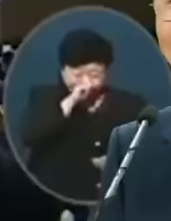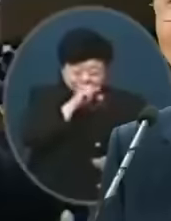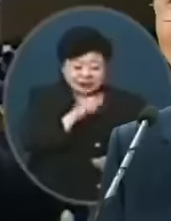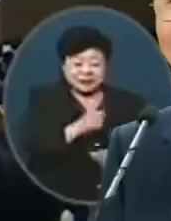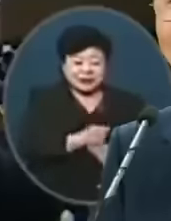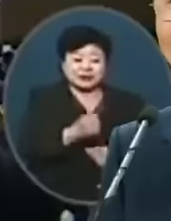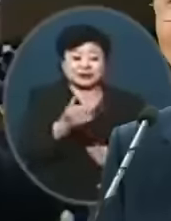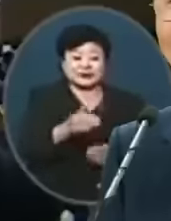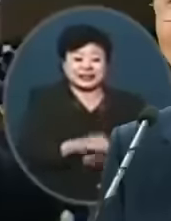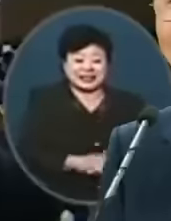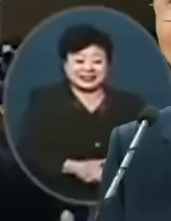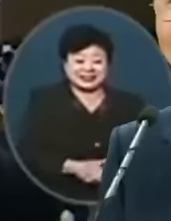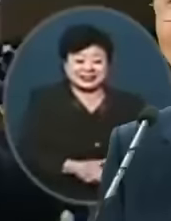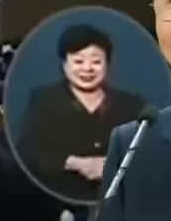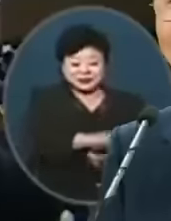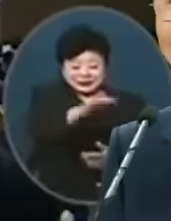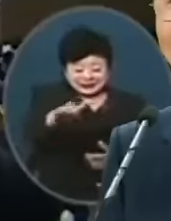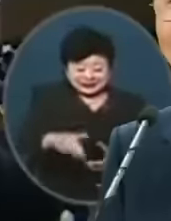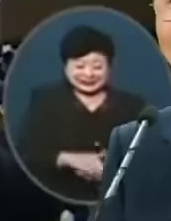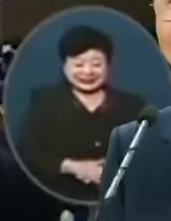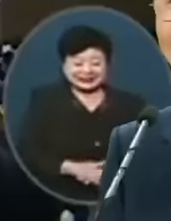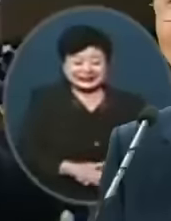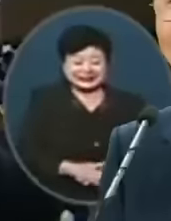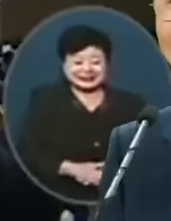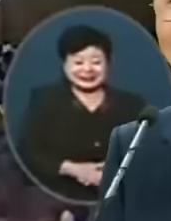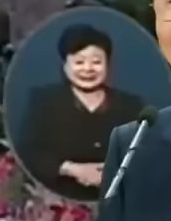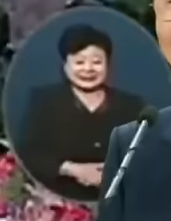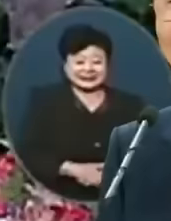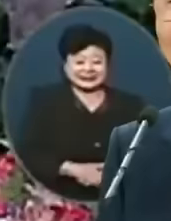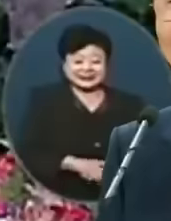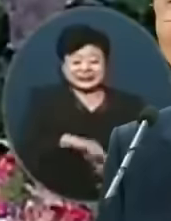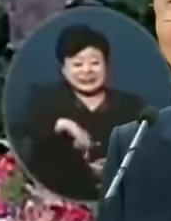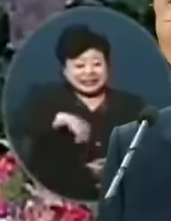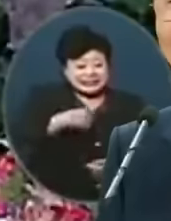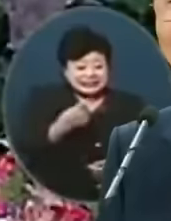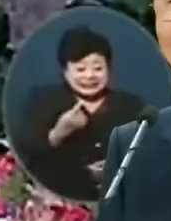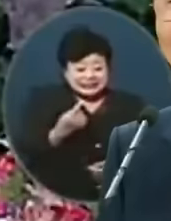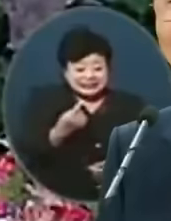만들어주는 것입니다. 우리는 우리 자신이